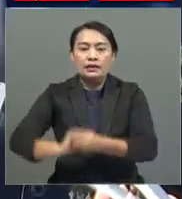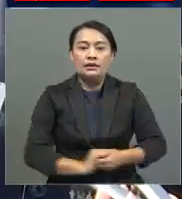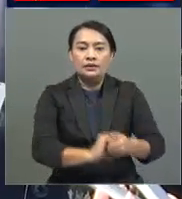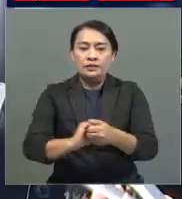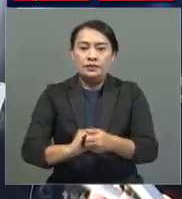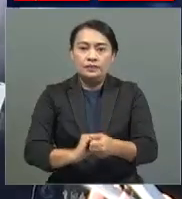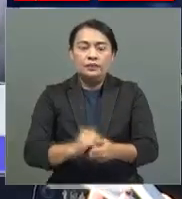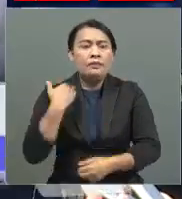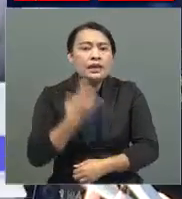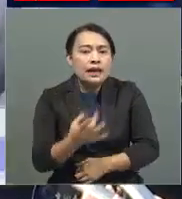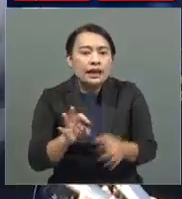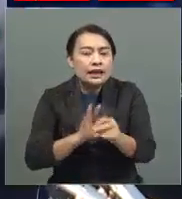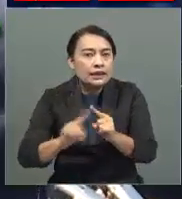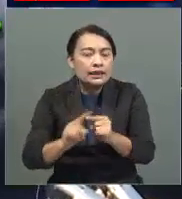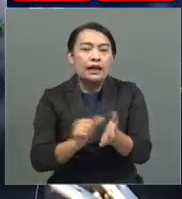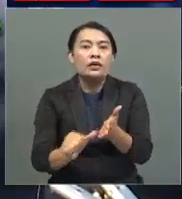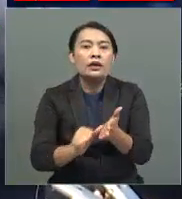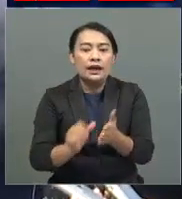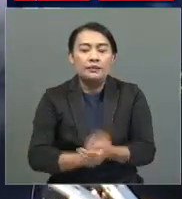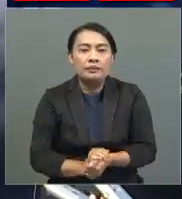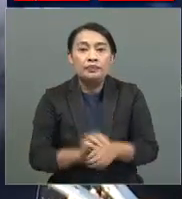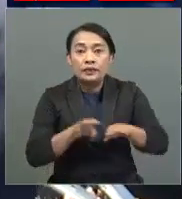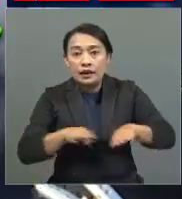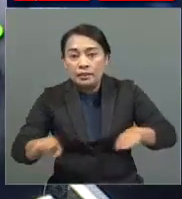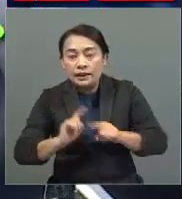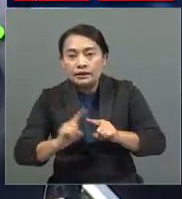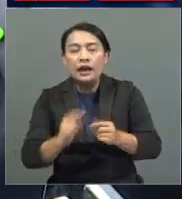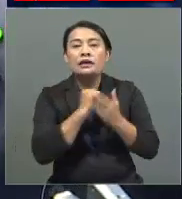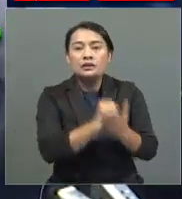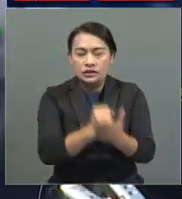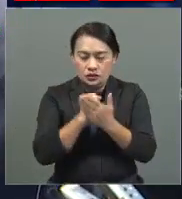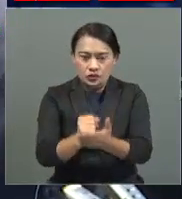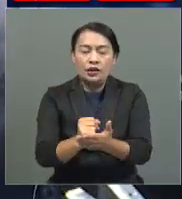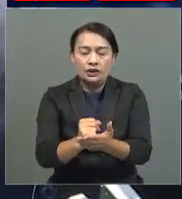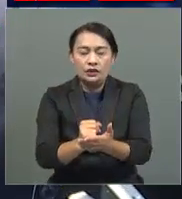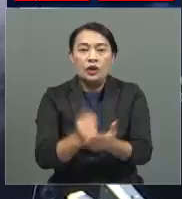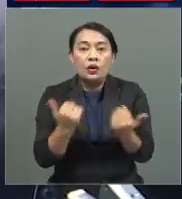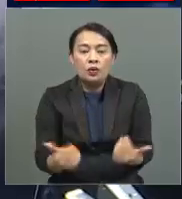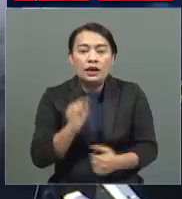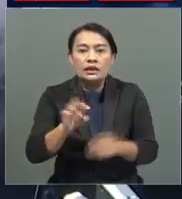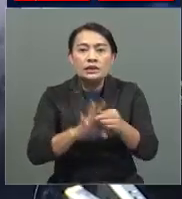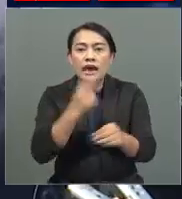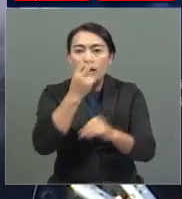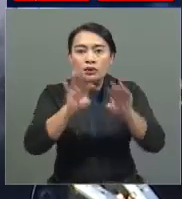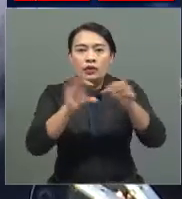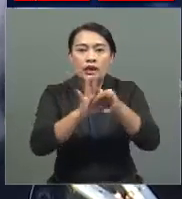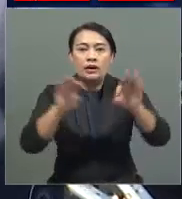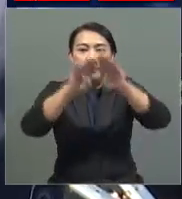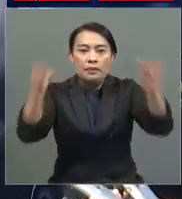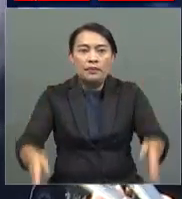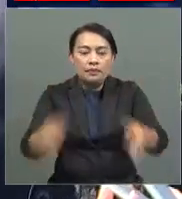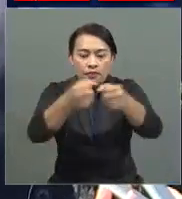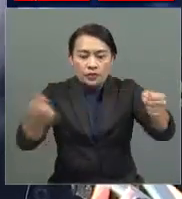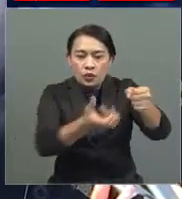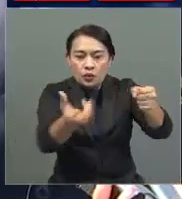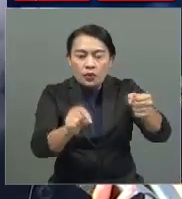าอะไรขึ้นมาบ้างก็ไม่เป็นไรเดี๋ยวแก้กันไปมาตรการทางสังคมก็ช่วยอยู่แล้วนะจ๊ะวันนี้ก็สั่งให้ดูแลเรื่องตู้แบ่งปันให้มากขึ้นมีคน